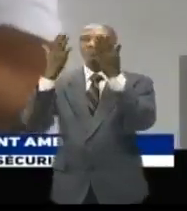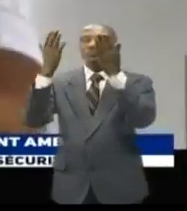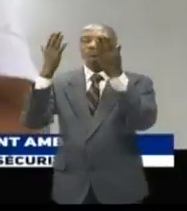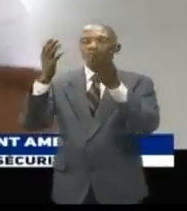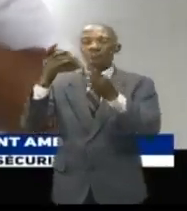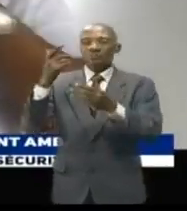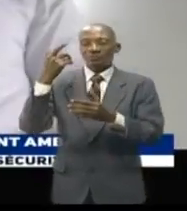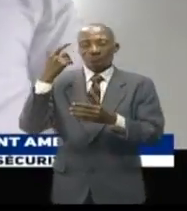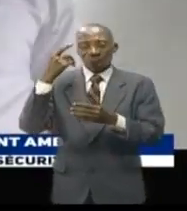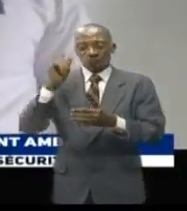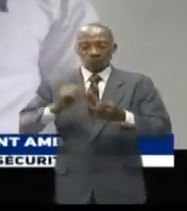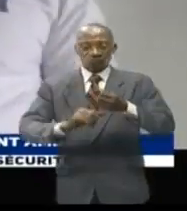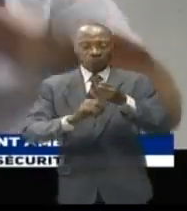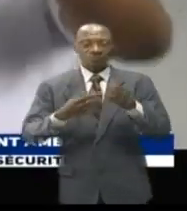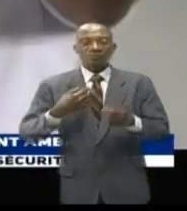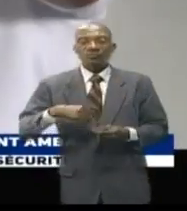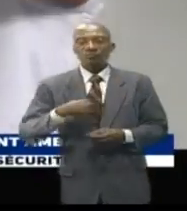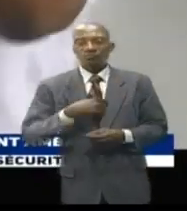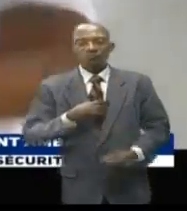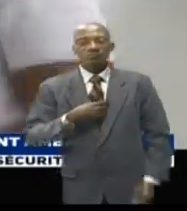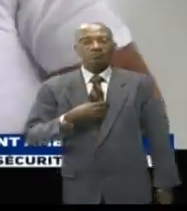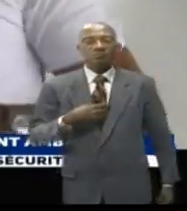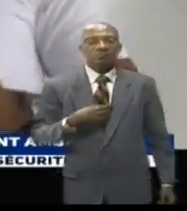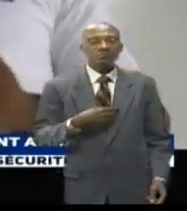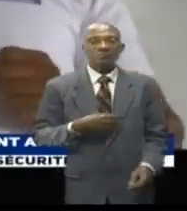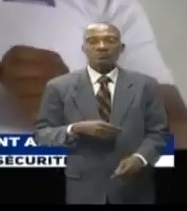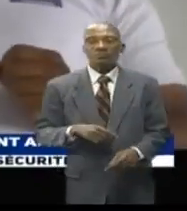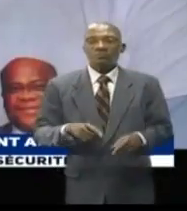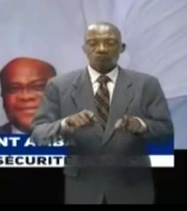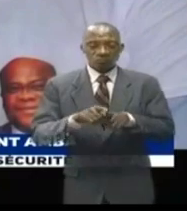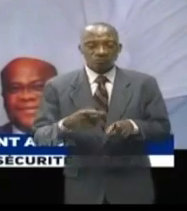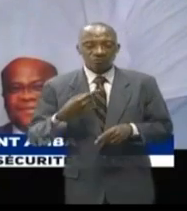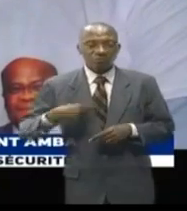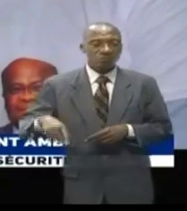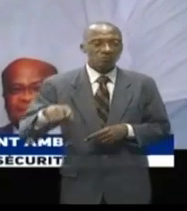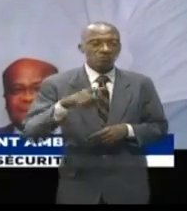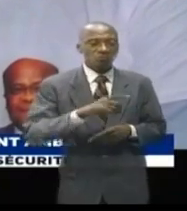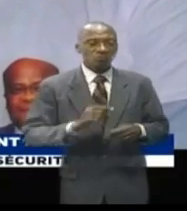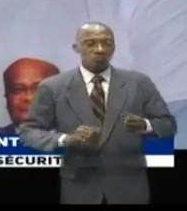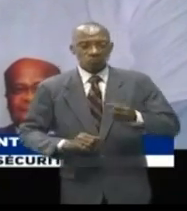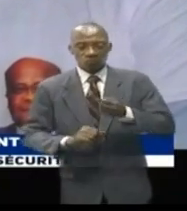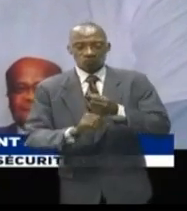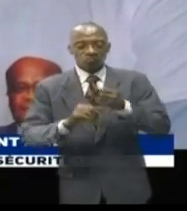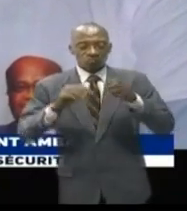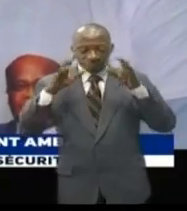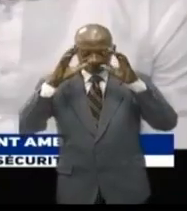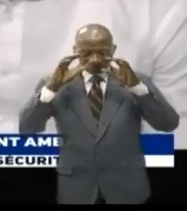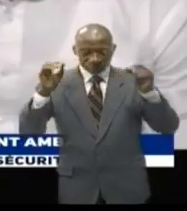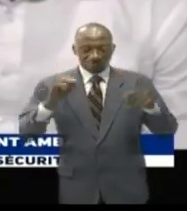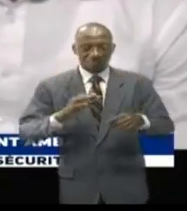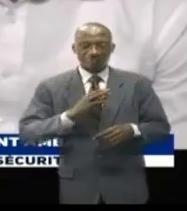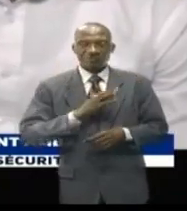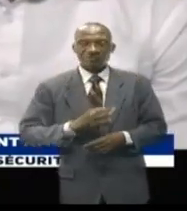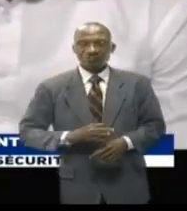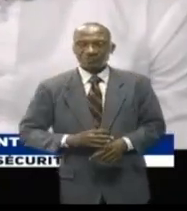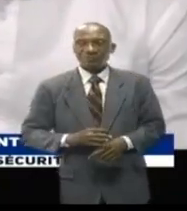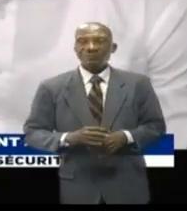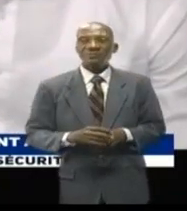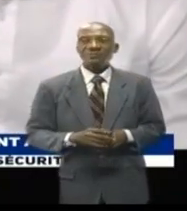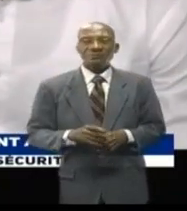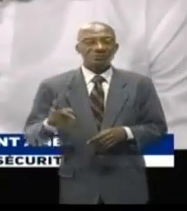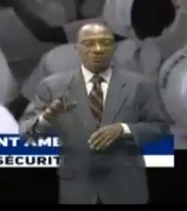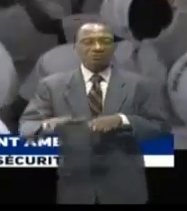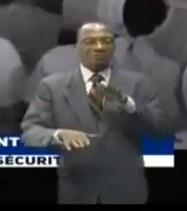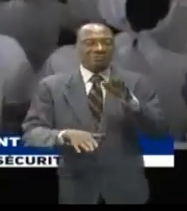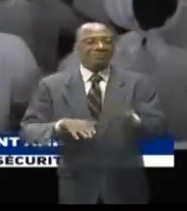soutenir le chef de l'État Félix Antoine Tshisekedi lomo aux élections de 2023 c'est le seul mot d'ordre donné